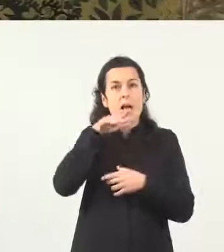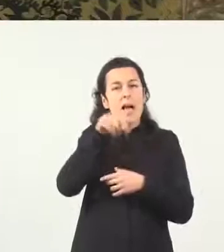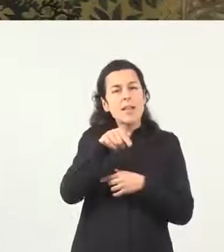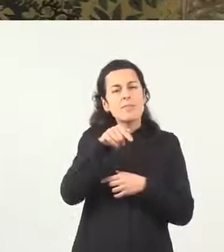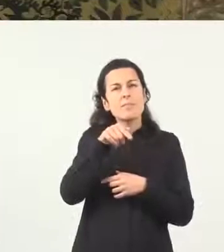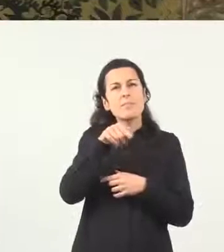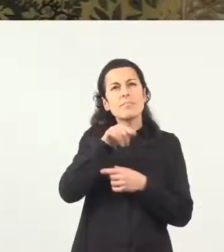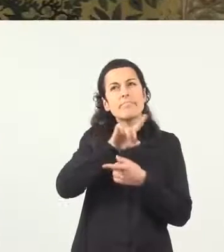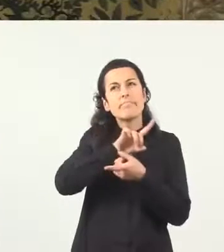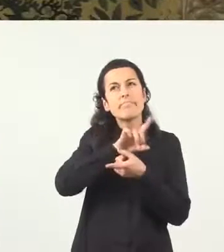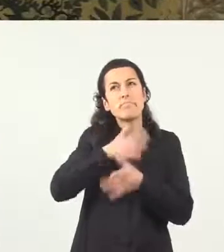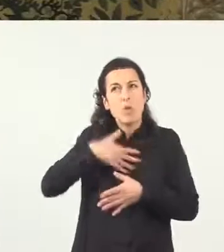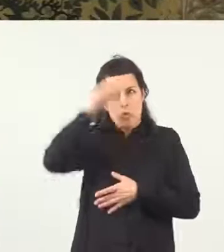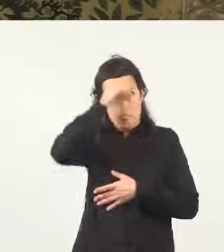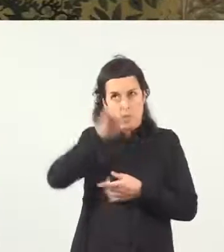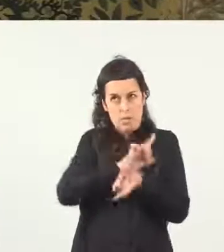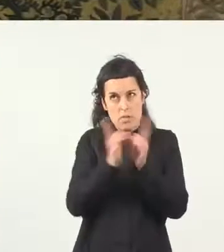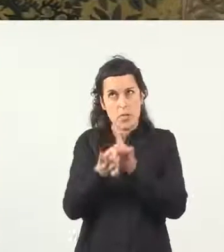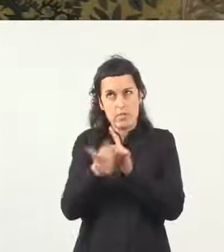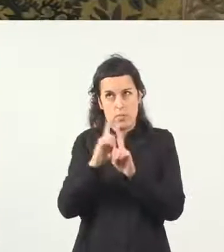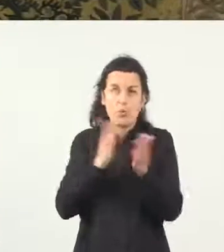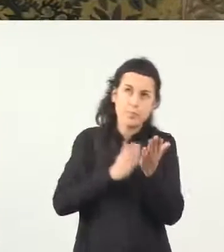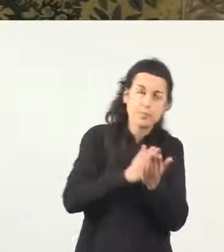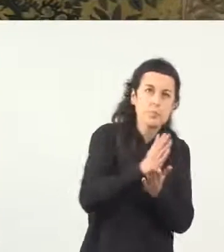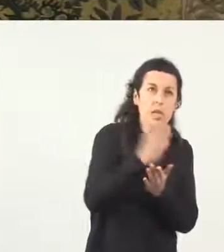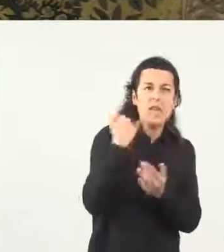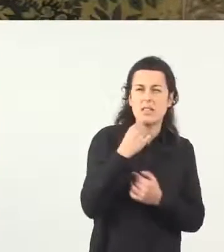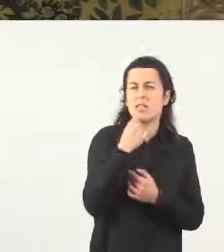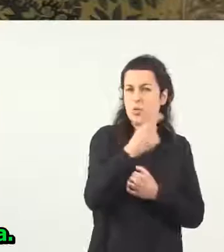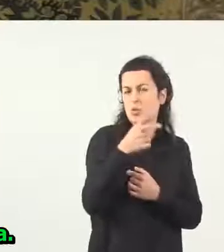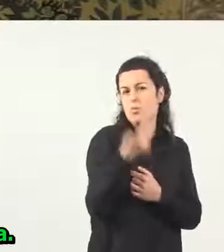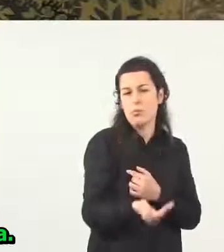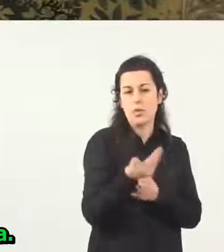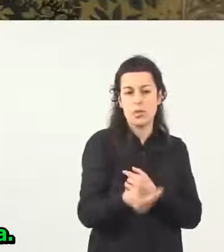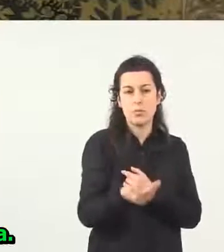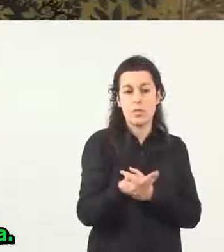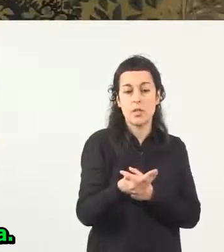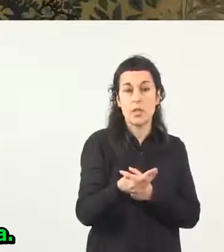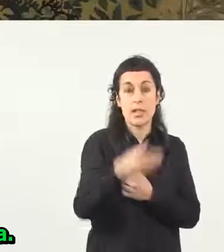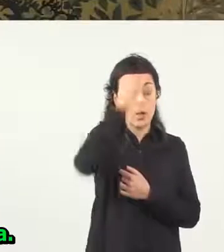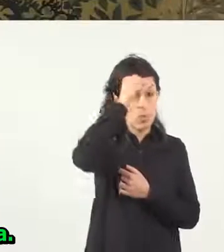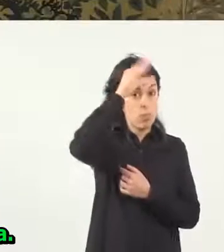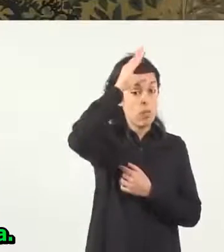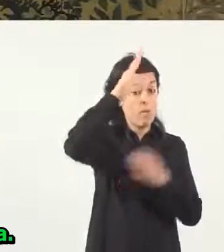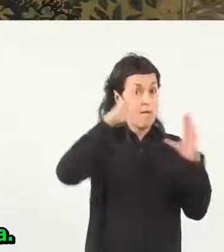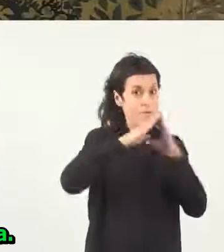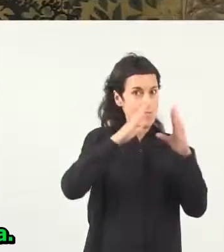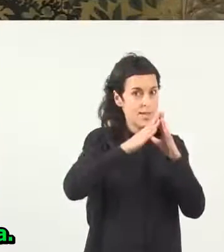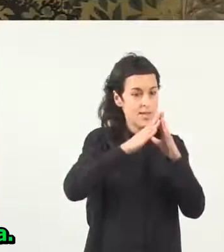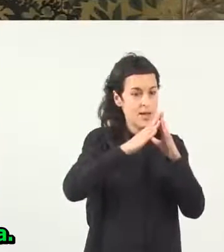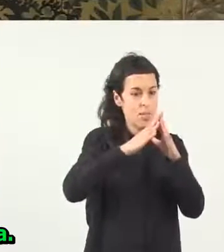ustez, bueno, batetik lehen esan dudana eta nik uste hori importantea da, ezagutza feminista handitu